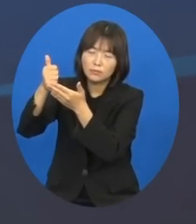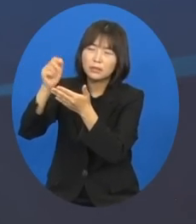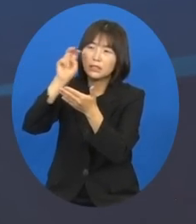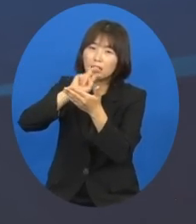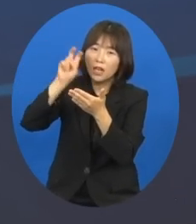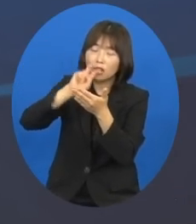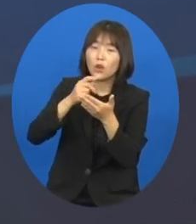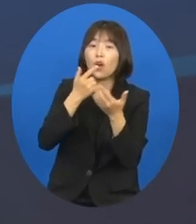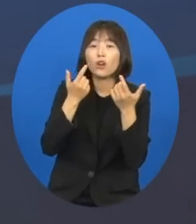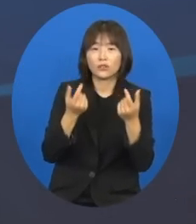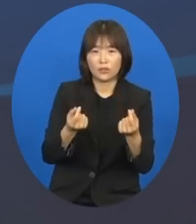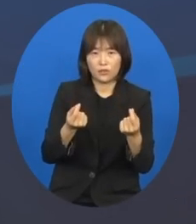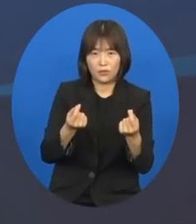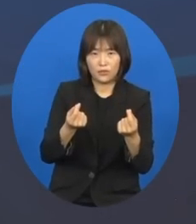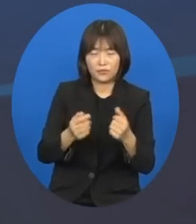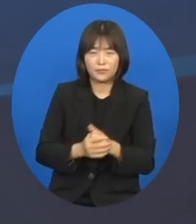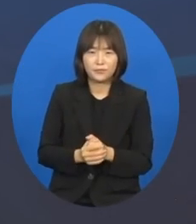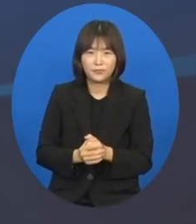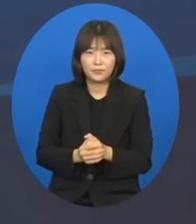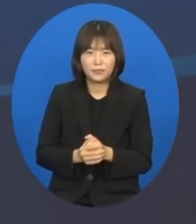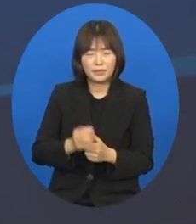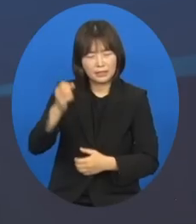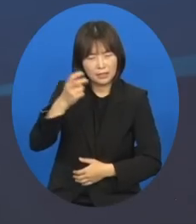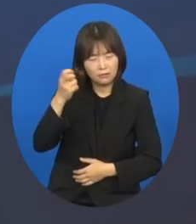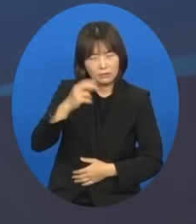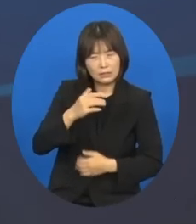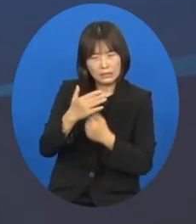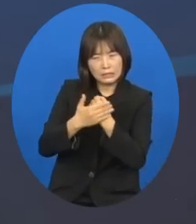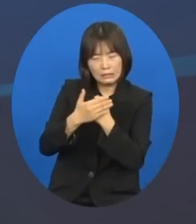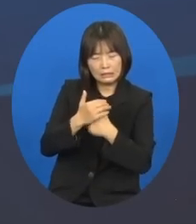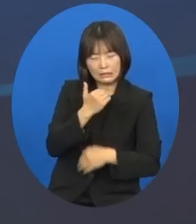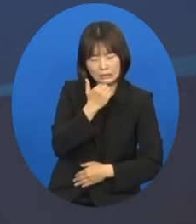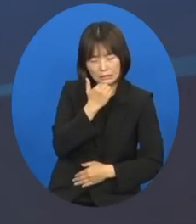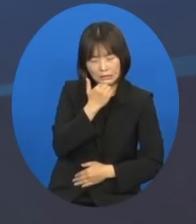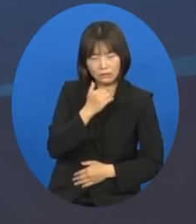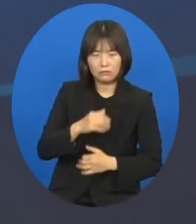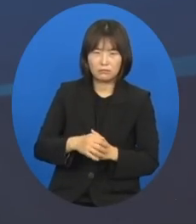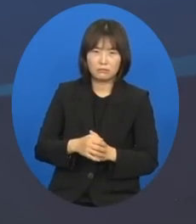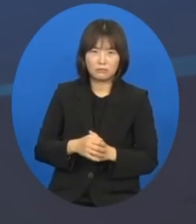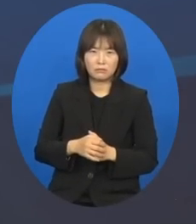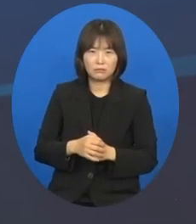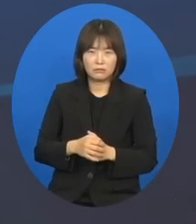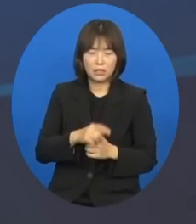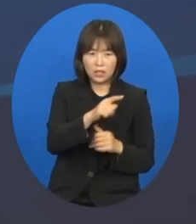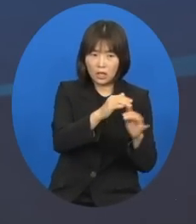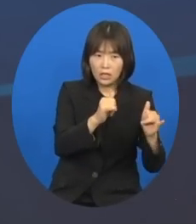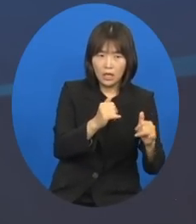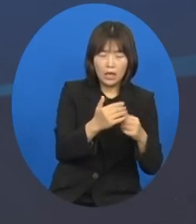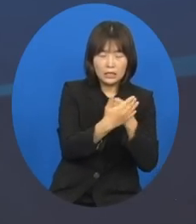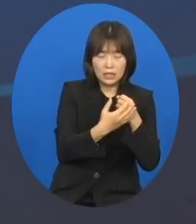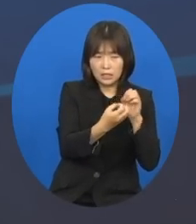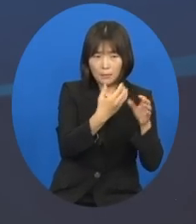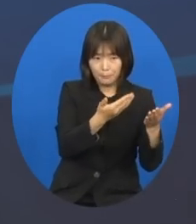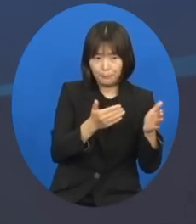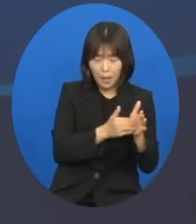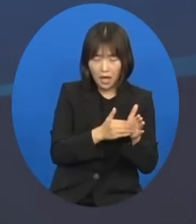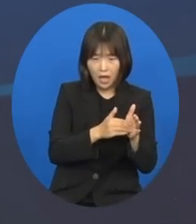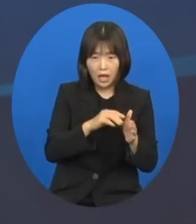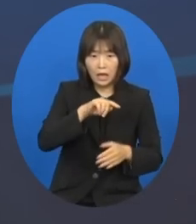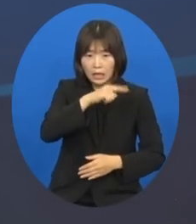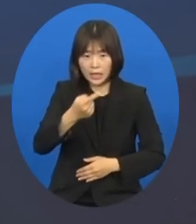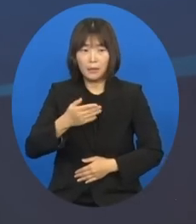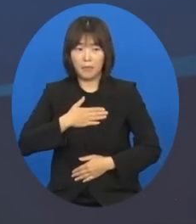찬송도 있듯이 자꾸 은혜 기다리고 아 오늘은 저 사람 은혜의 응답을 받았으니 내일은 내 자력이 있구나